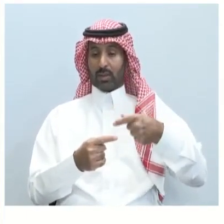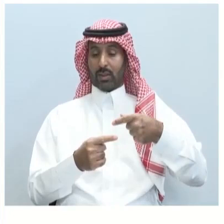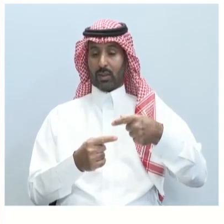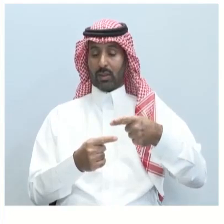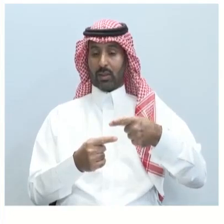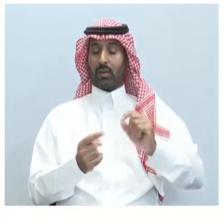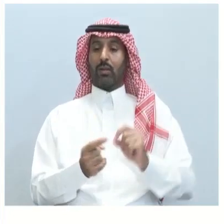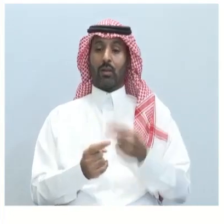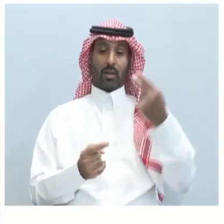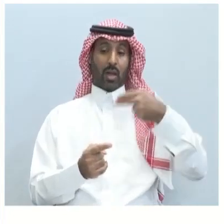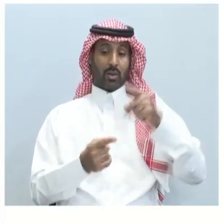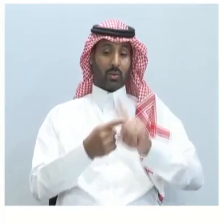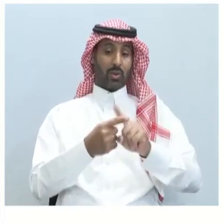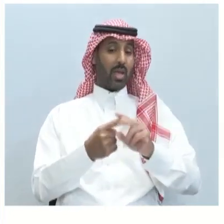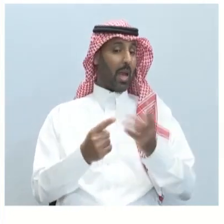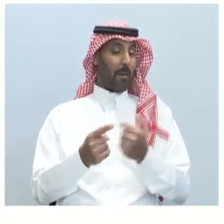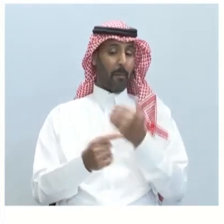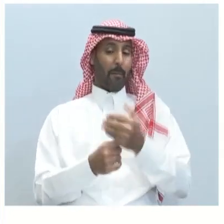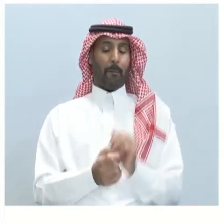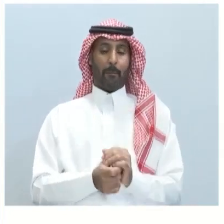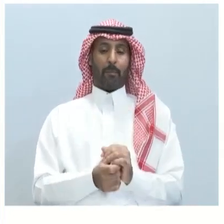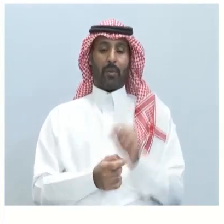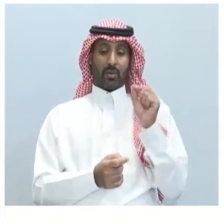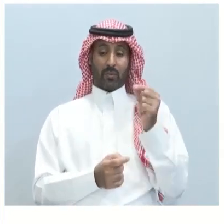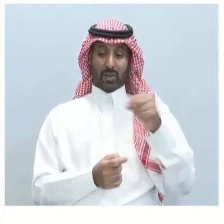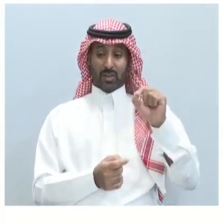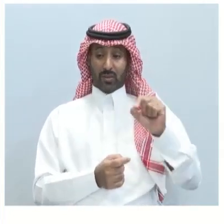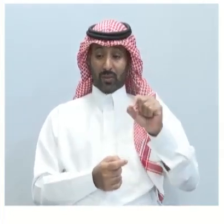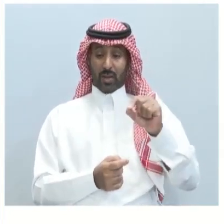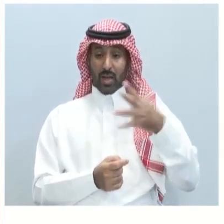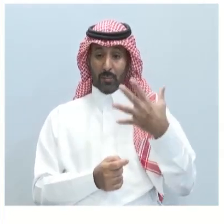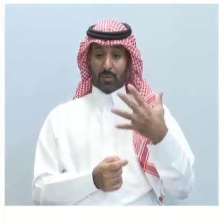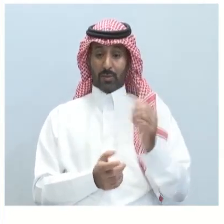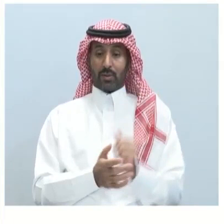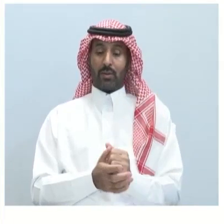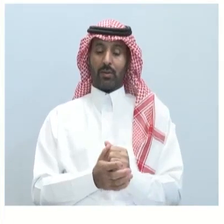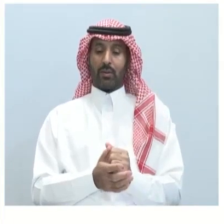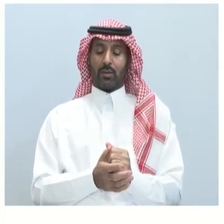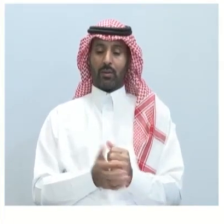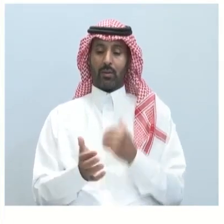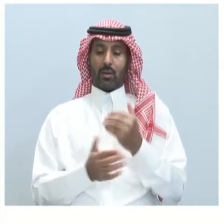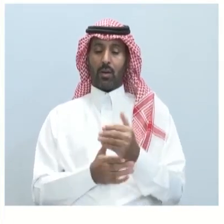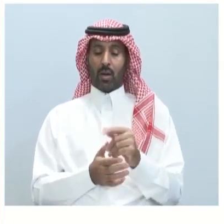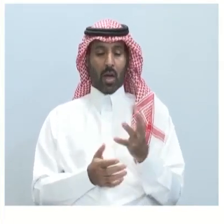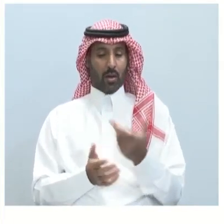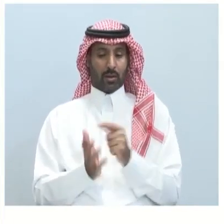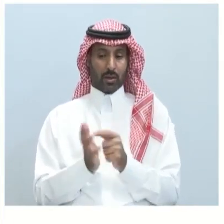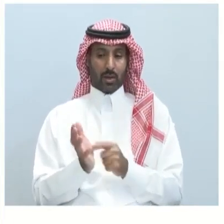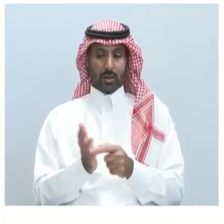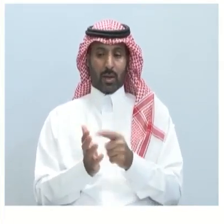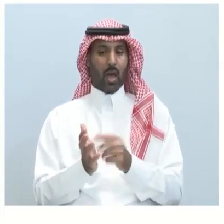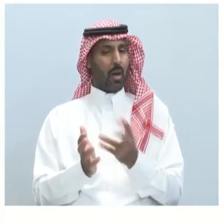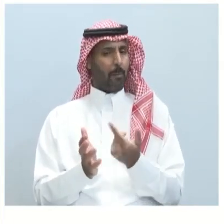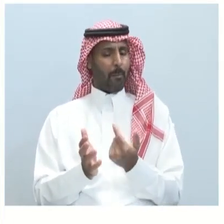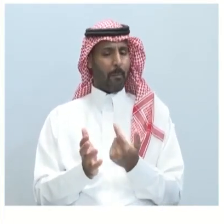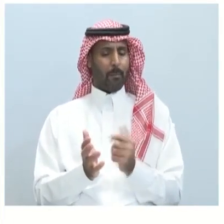التركيز عندي هنا صفر فاصله صفر خمسه صفر فاصله صفر خمسه على طول احاول اني ادخل القيمه هذه بدال تركيز